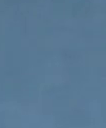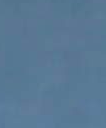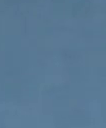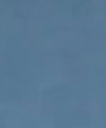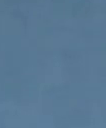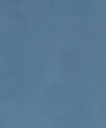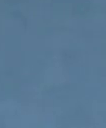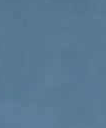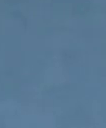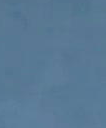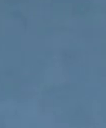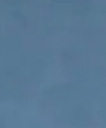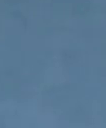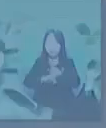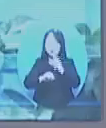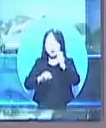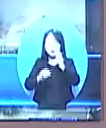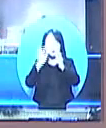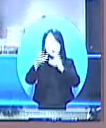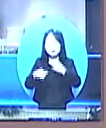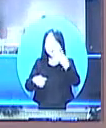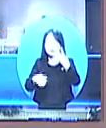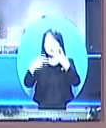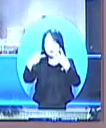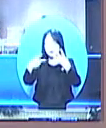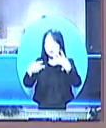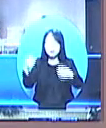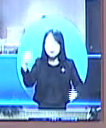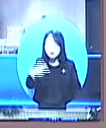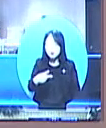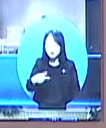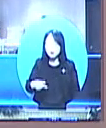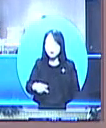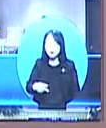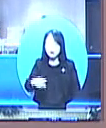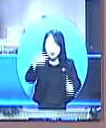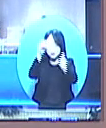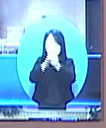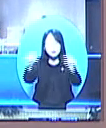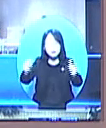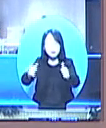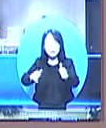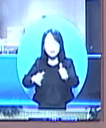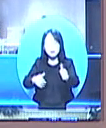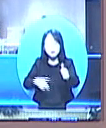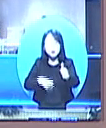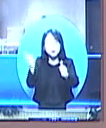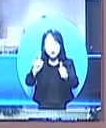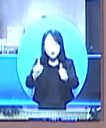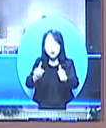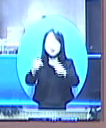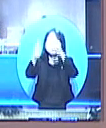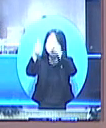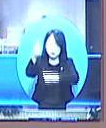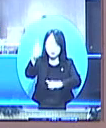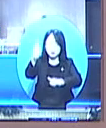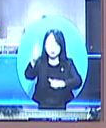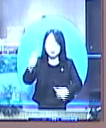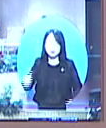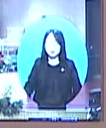것입니다. 그런데서 4장 2절을 말씀합니다. 그리고 맡은 자들에게 구할 것은 충성이니라.